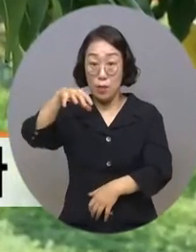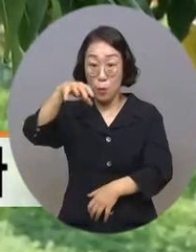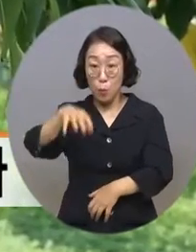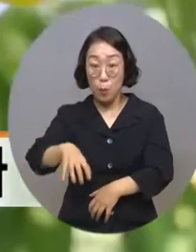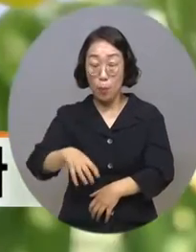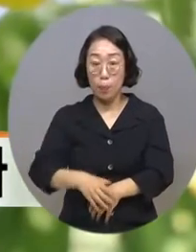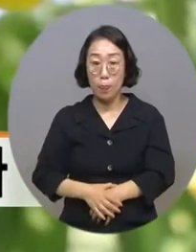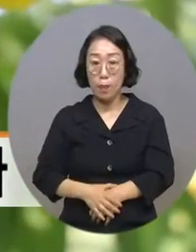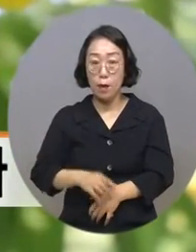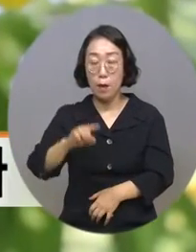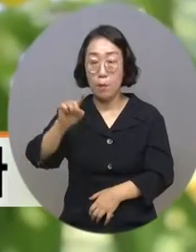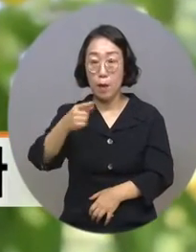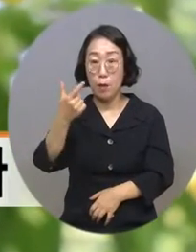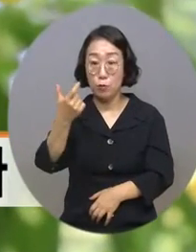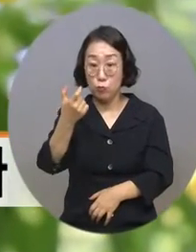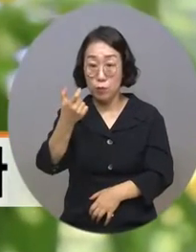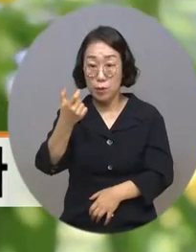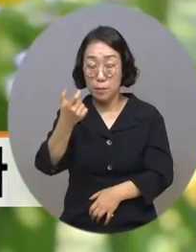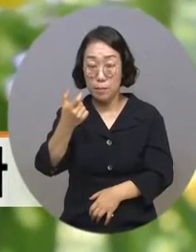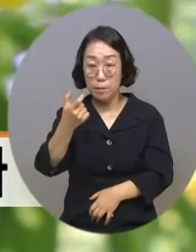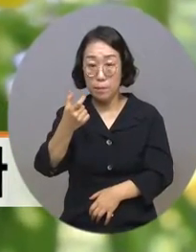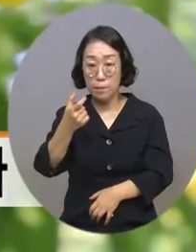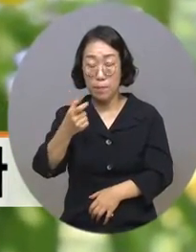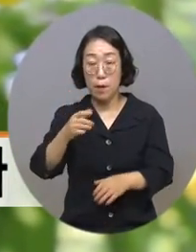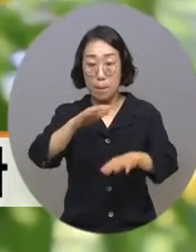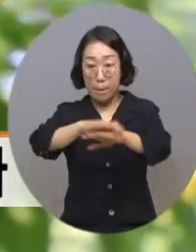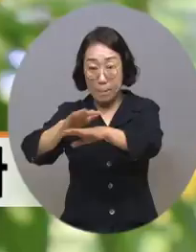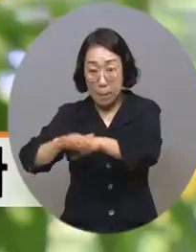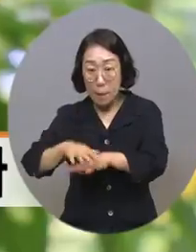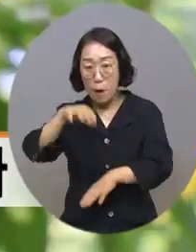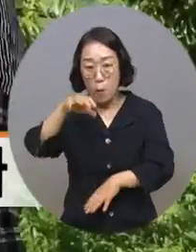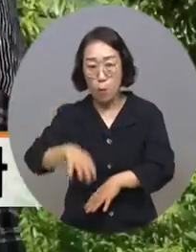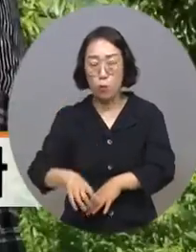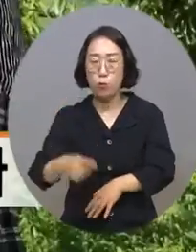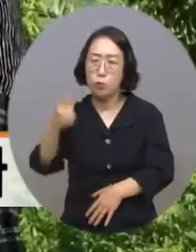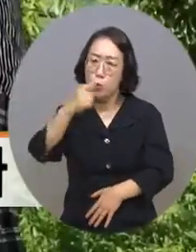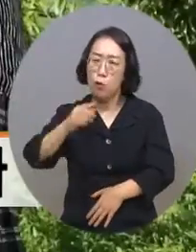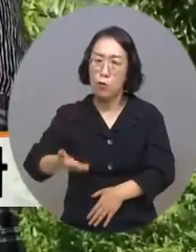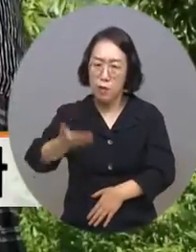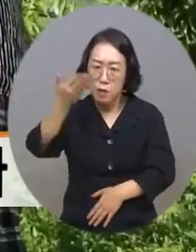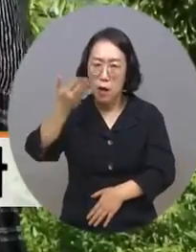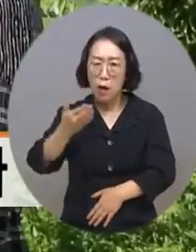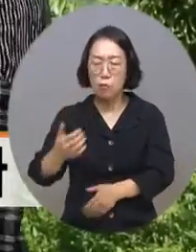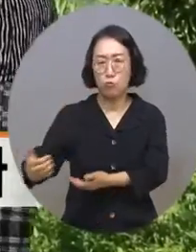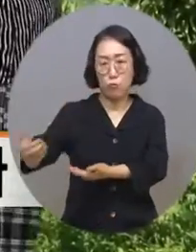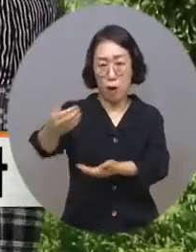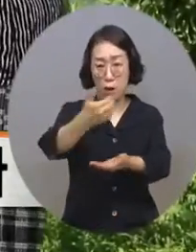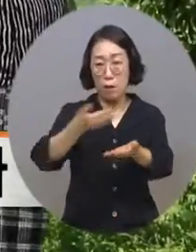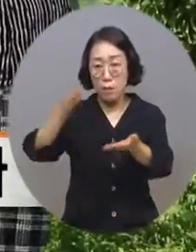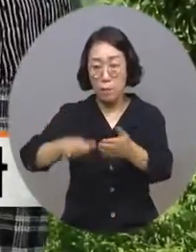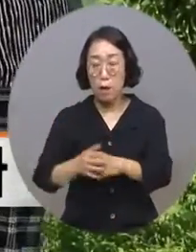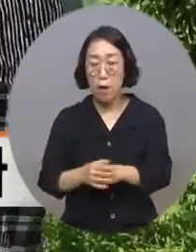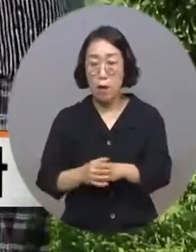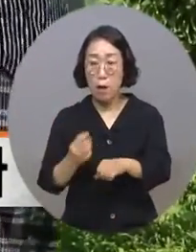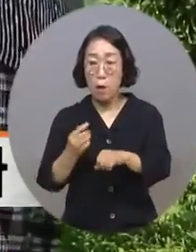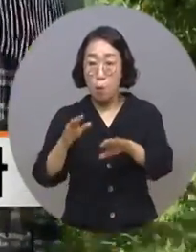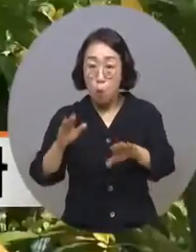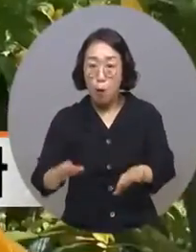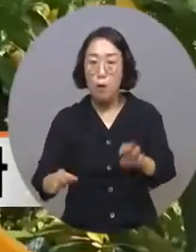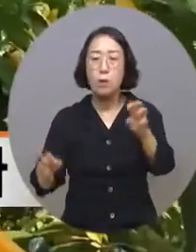지역 160여 농가가 1,200톤을 수확했으나 올해는 지난해에 비해